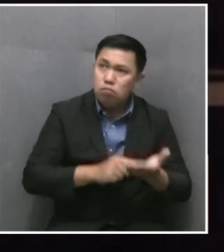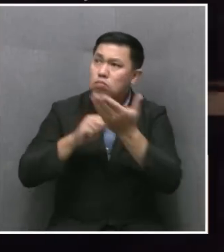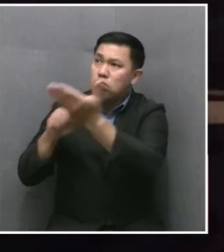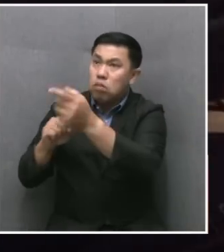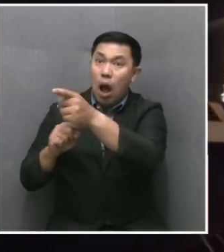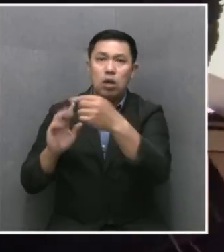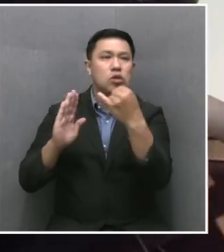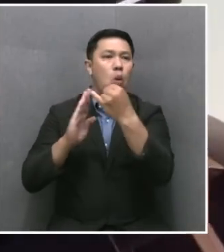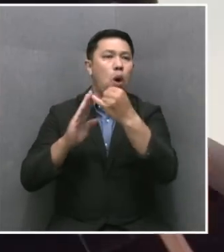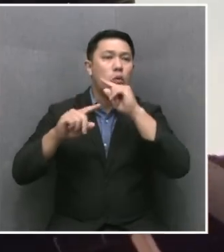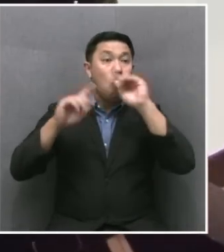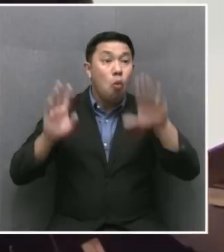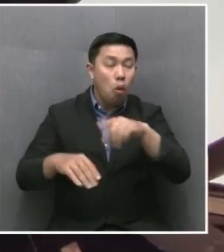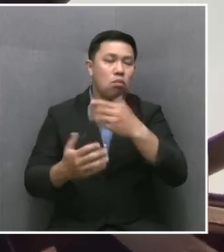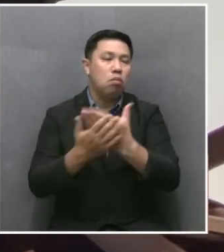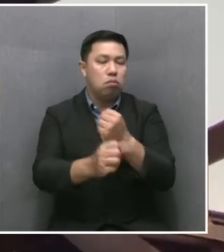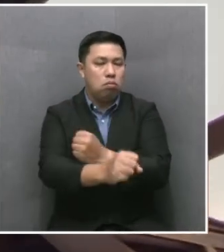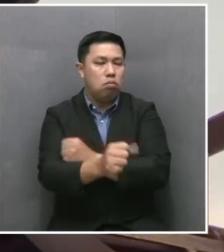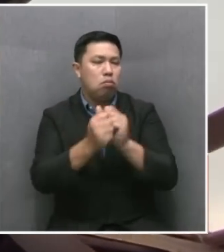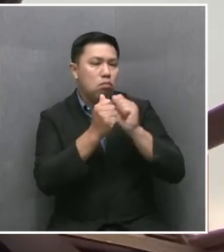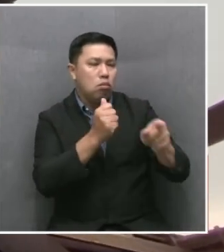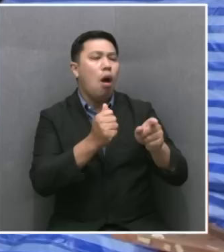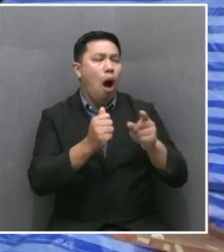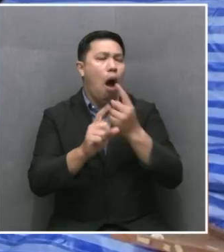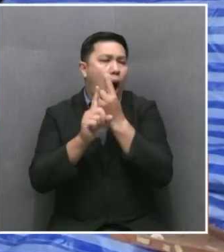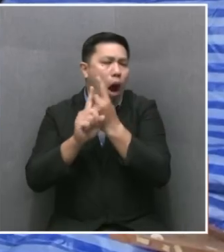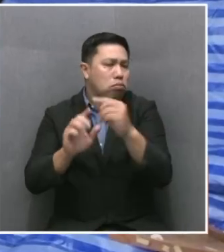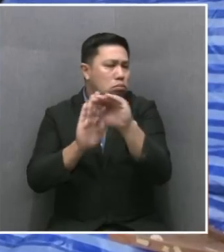ประมาณเยียวยาตามระเบียบราชการกันต่อไปด้วย